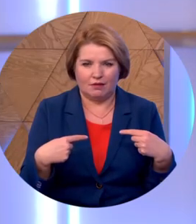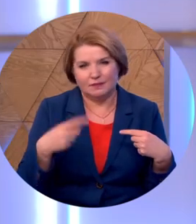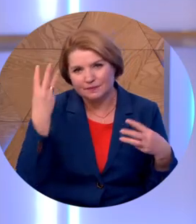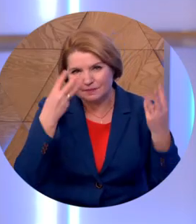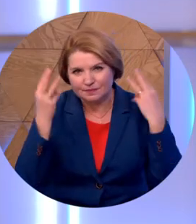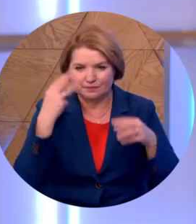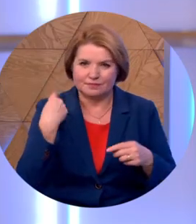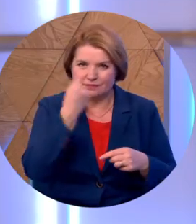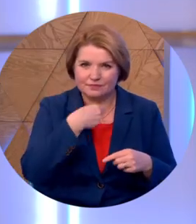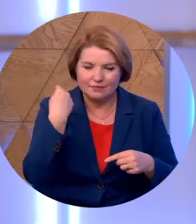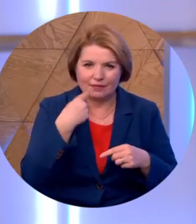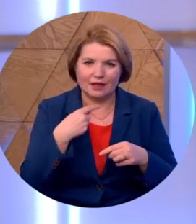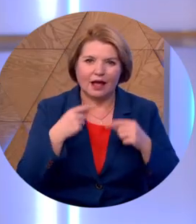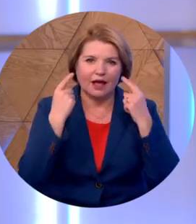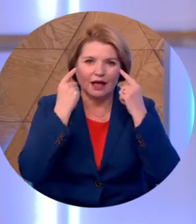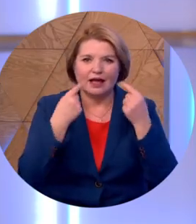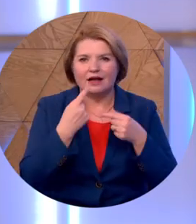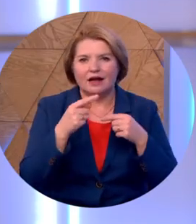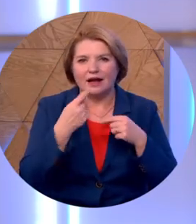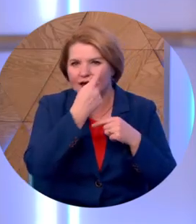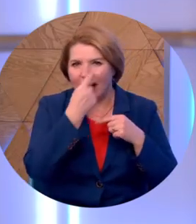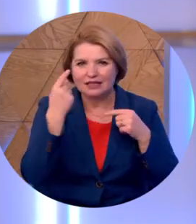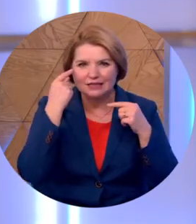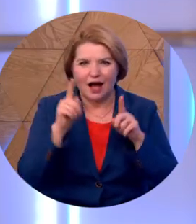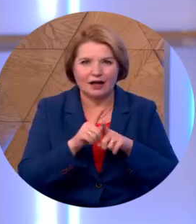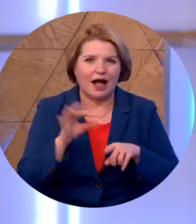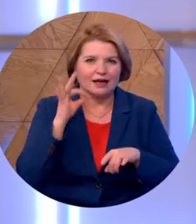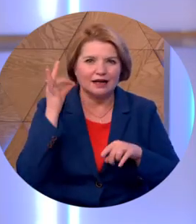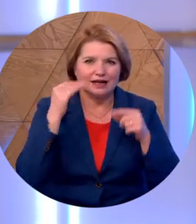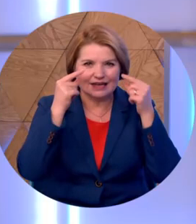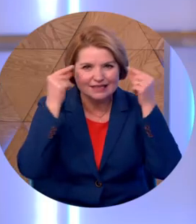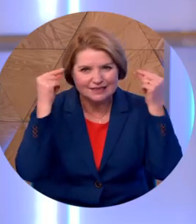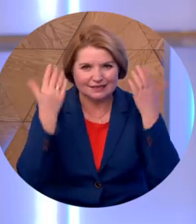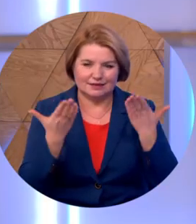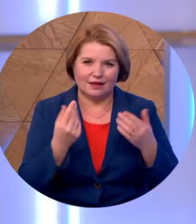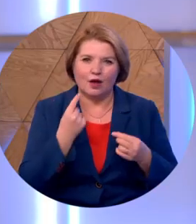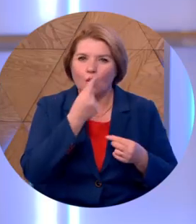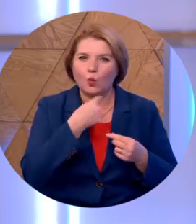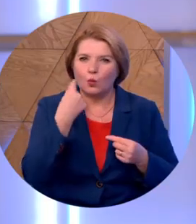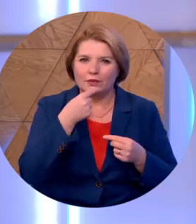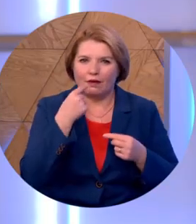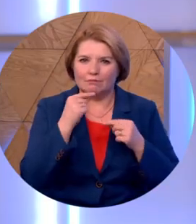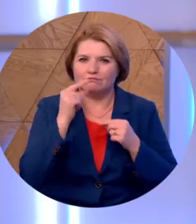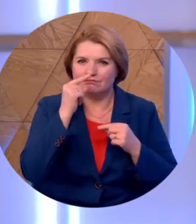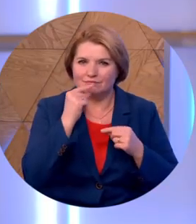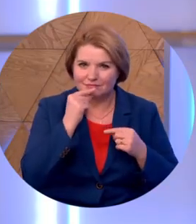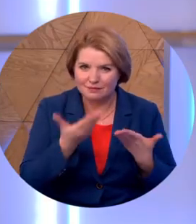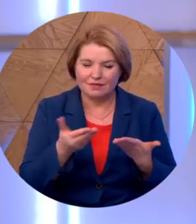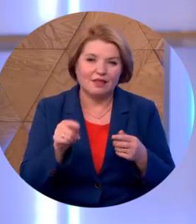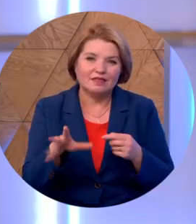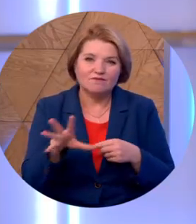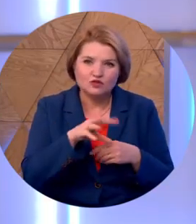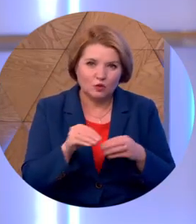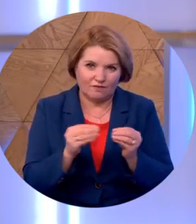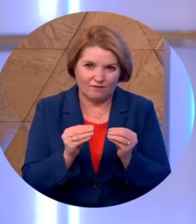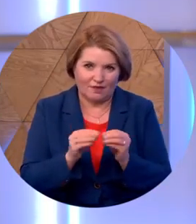лисьим глазкам каким-то непонятным губкам они сейчас банти уходит да губки бантики Да и и